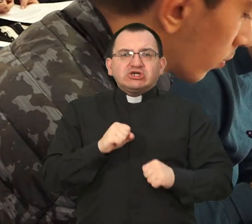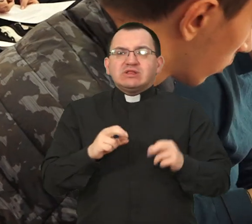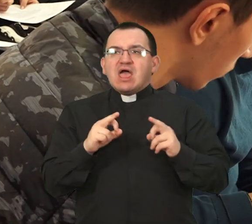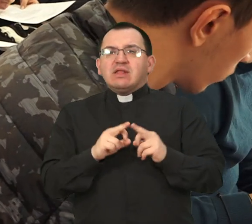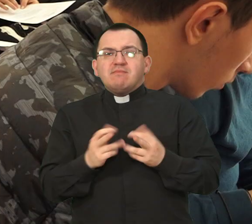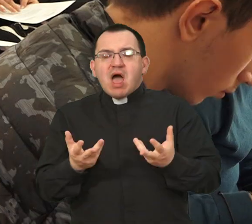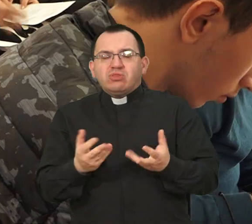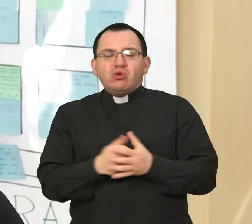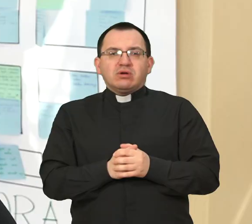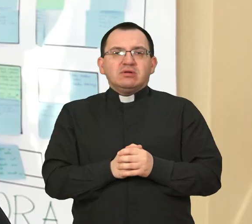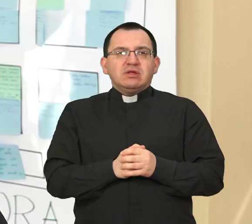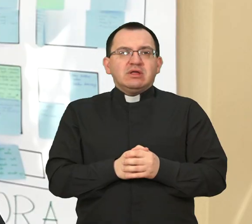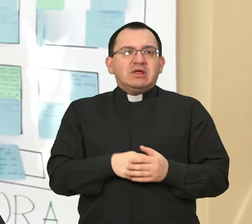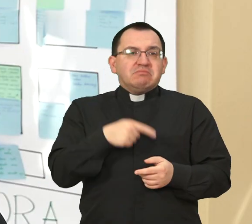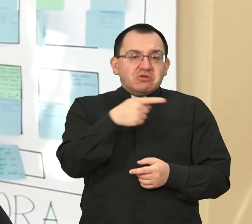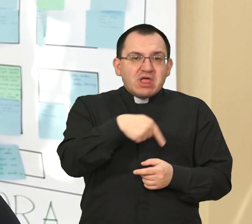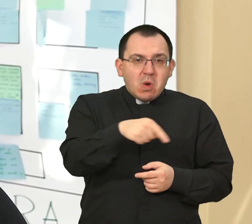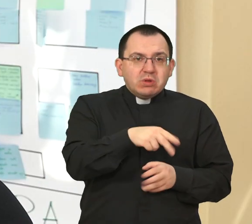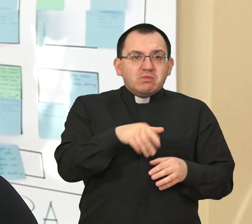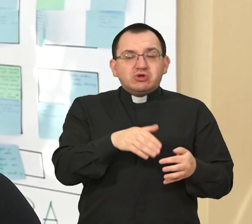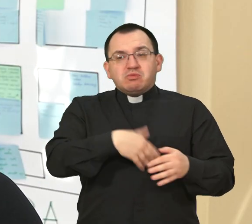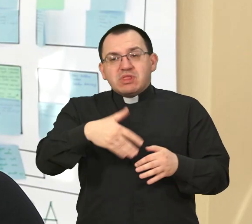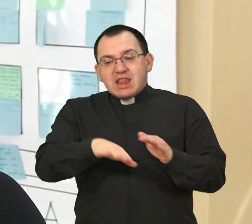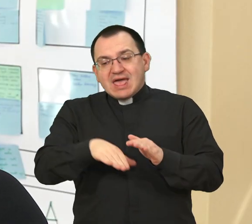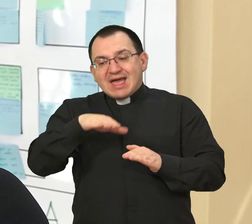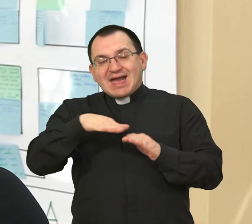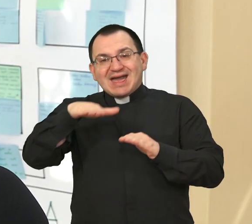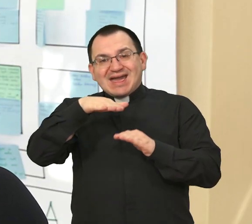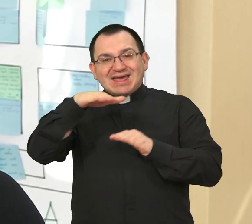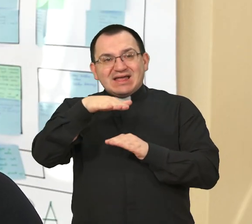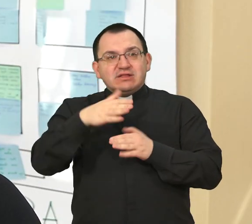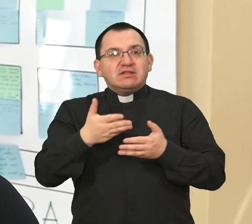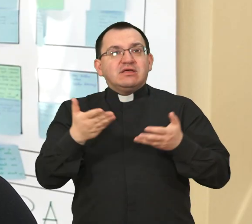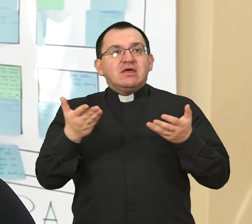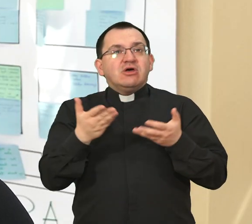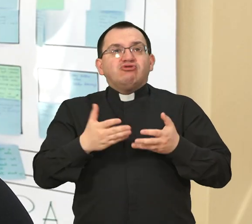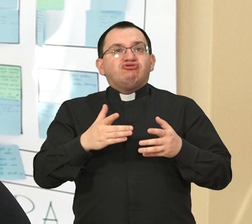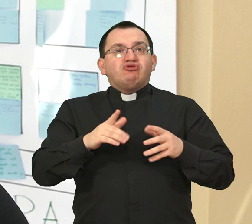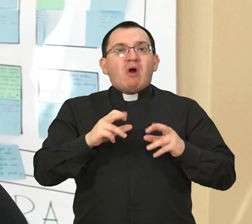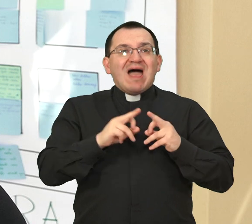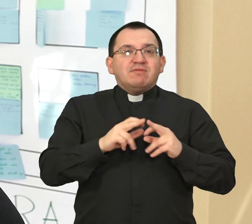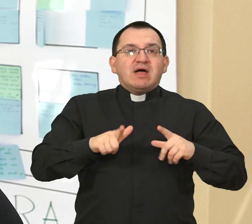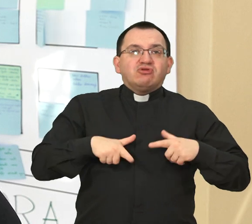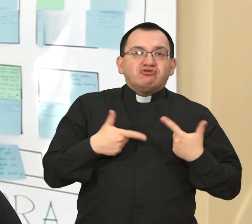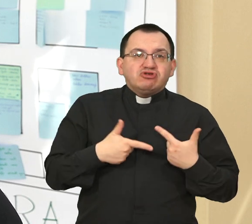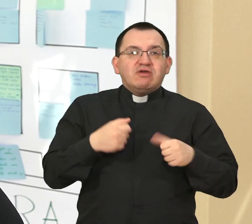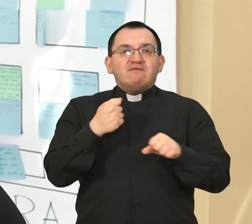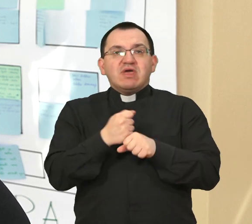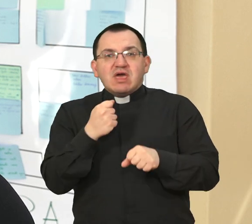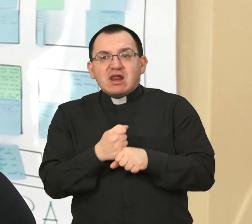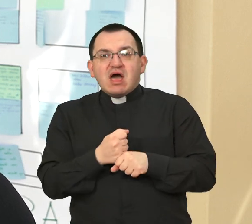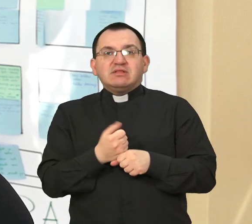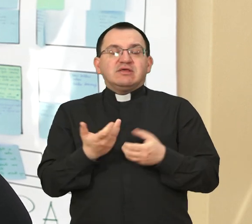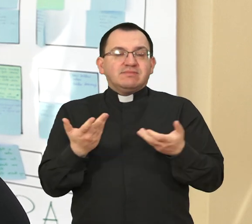onaj kršćanski, da bi onda mogli dalje graditi što, gdje animator živi, što animator radi i koje su vještine, odnosno